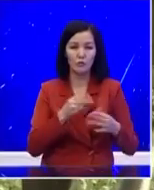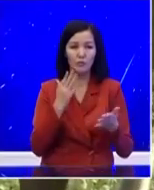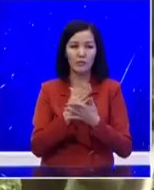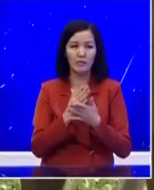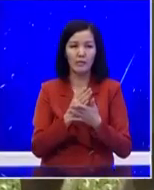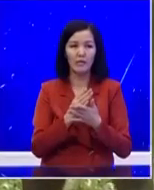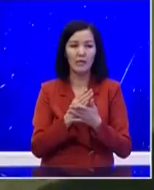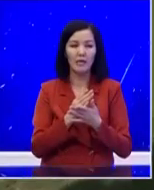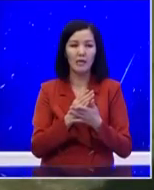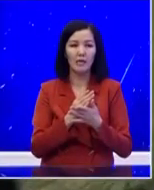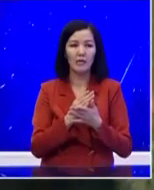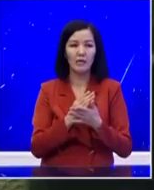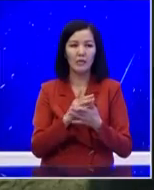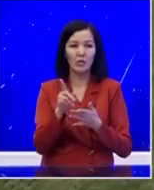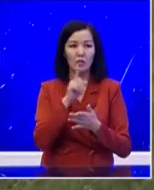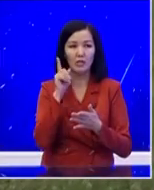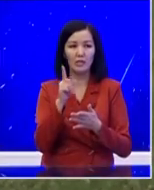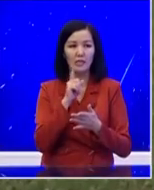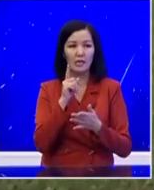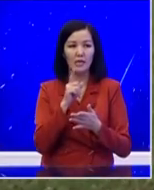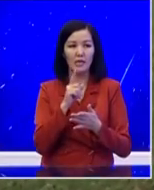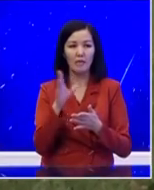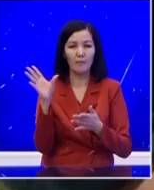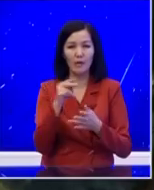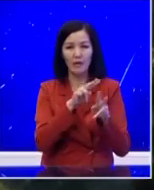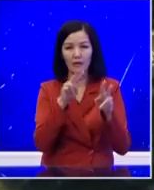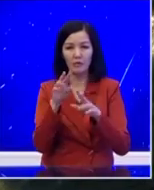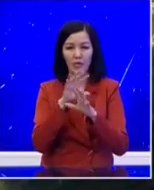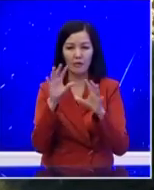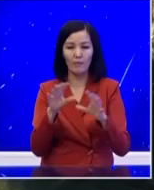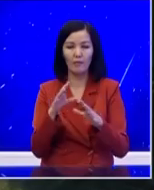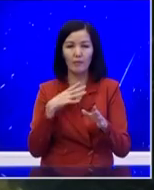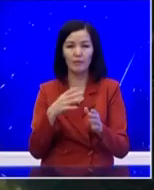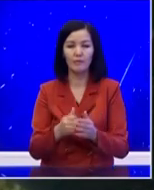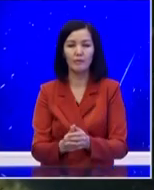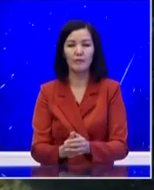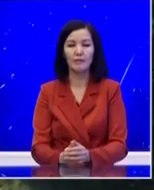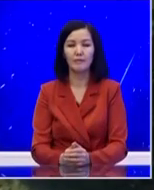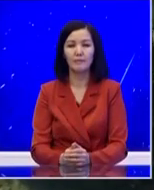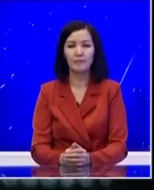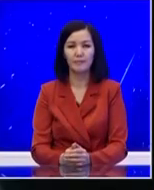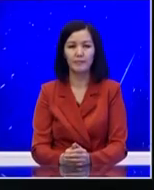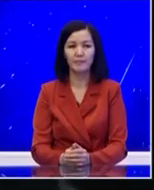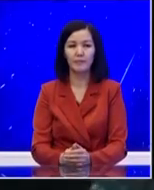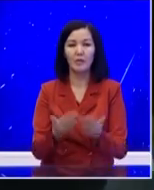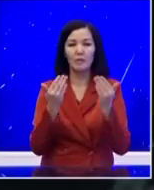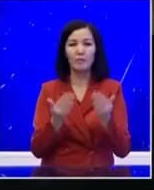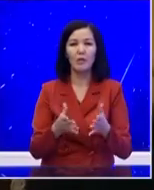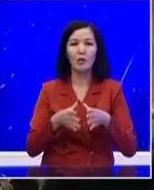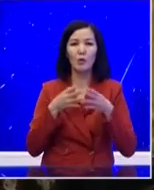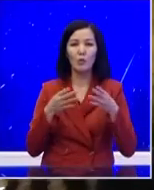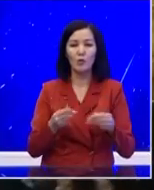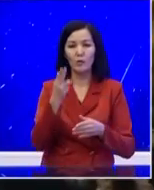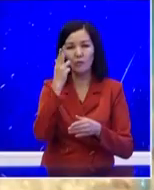маңынан алыстамайды. Жас төлге сырға тағып, белгі басып, науқанның бел ортасында малдың күйін күйттеп жүр. Биылғы көктемнің